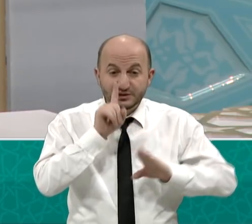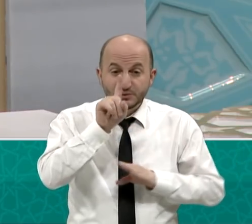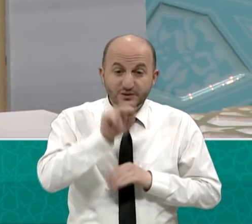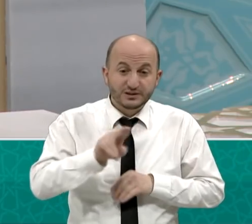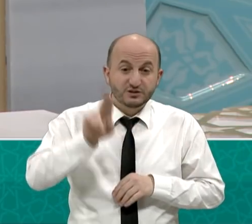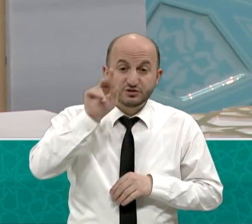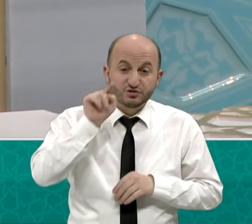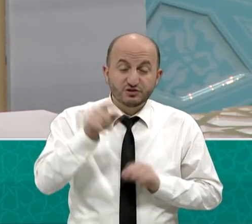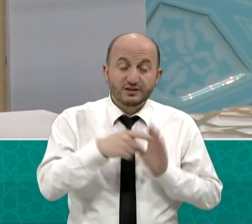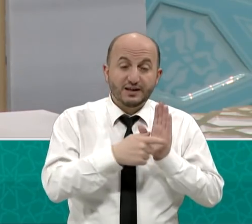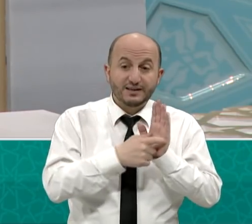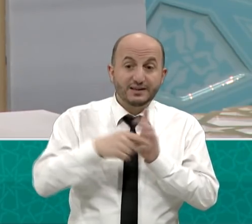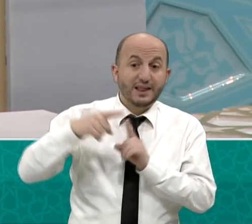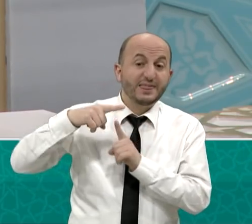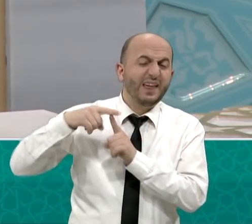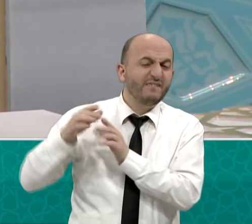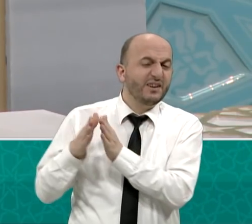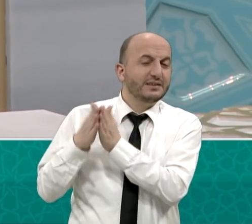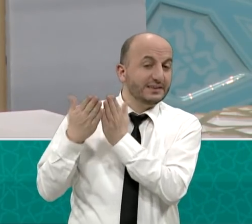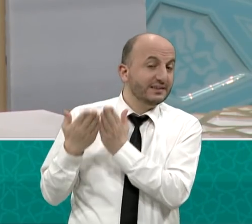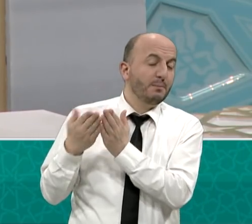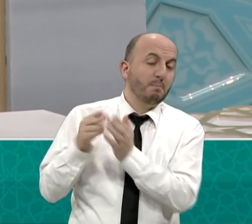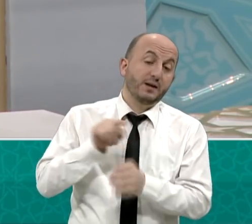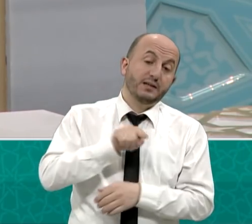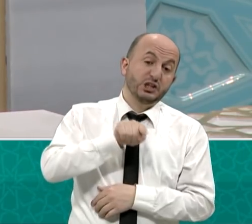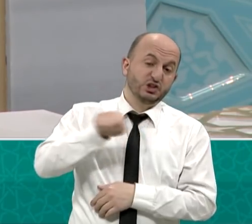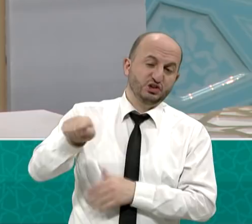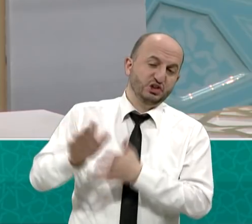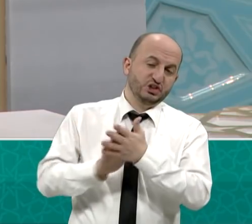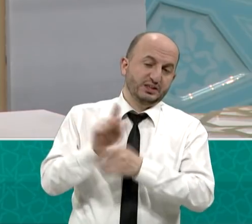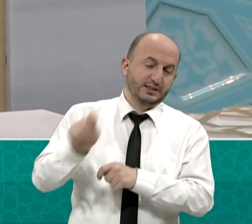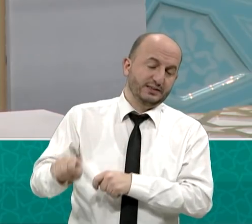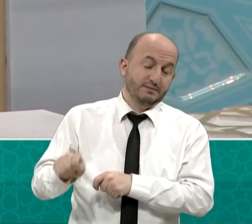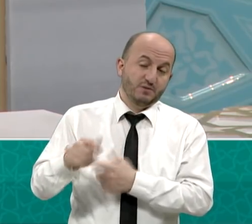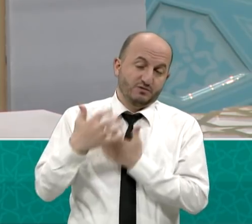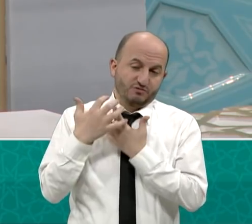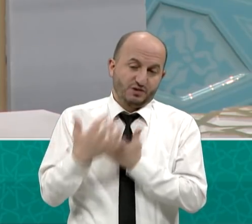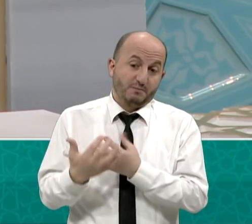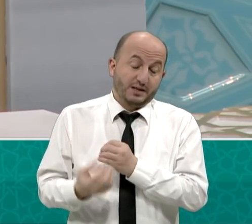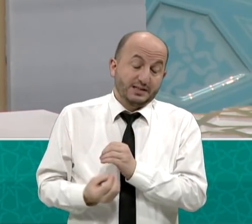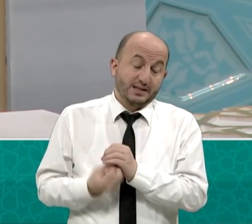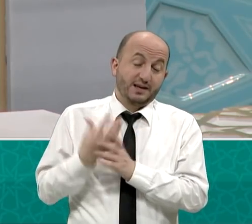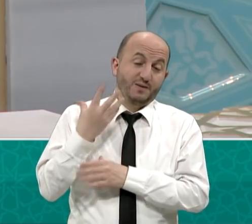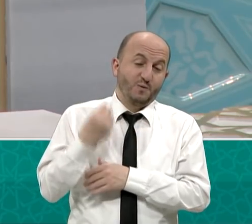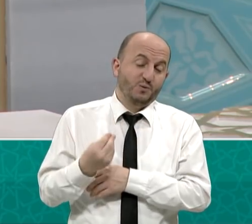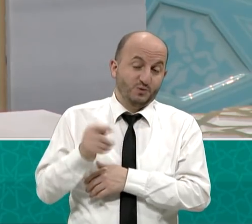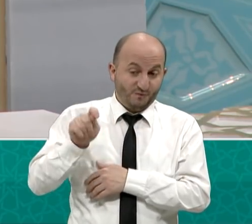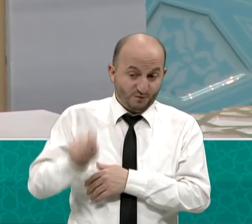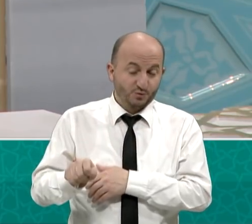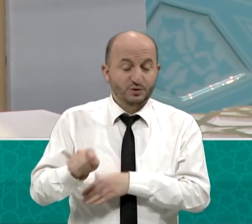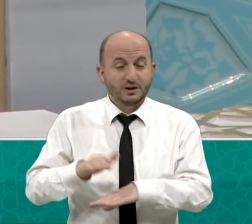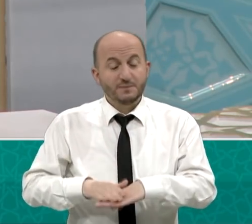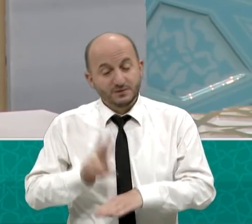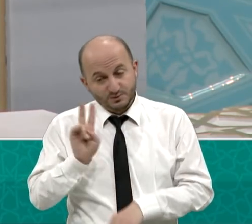ayetinde Tevrat'a işaret eder ve Tevrat'ın da bir rahmet kaynağı olduğuna vurgu yaptığını